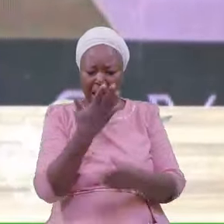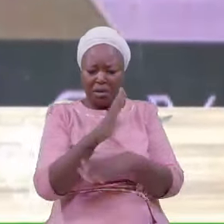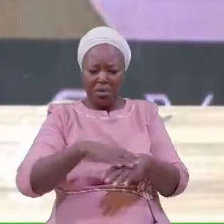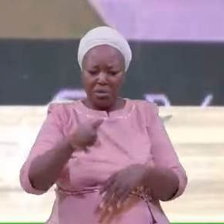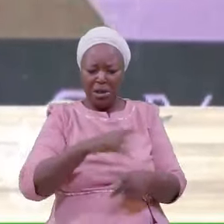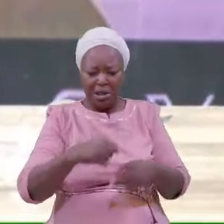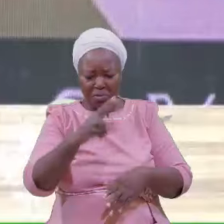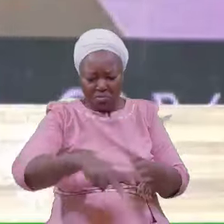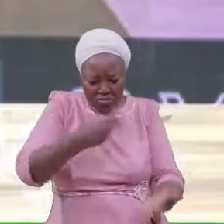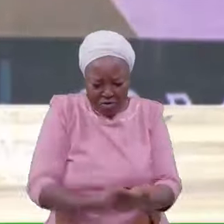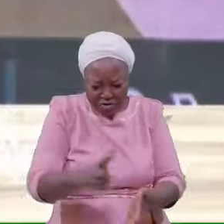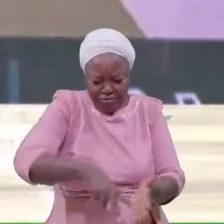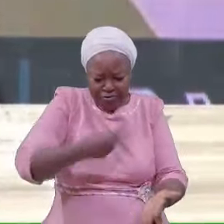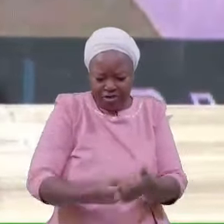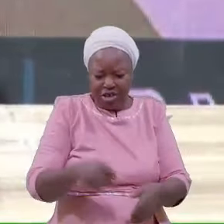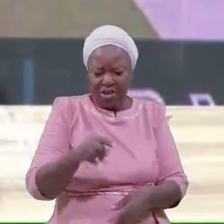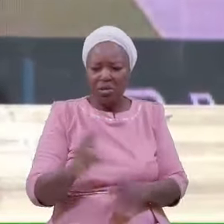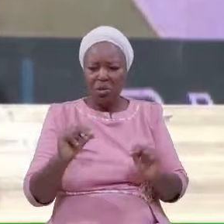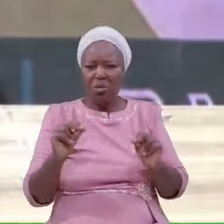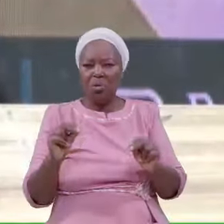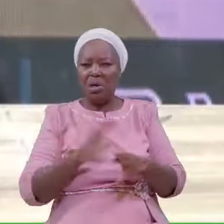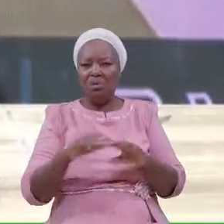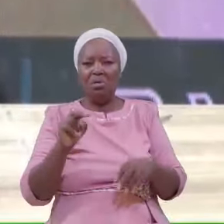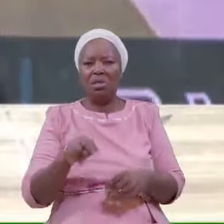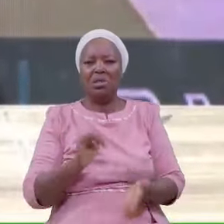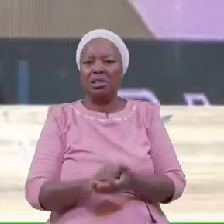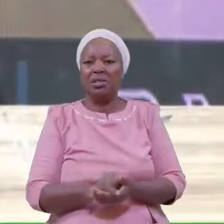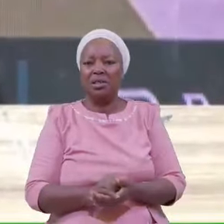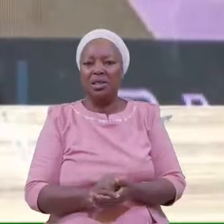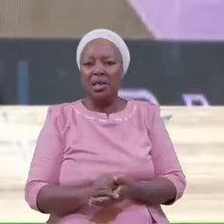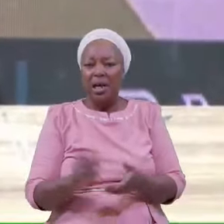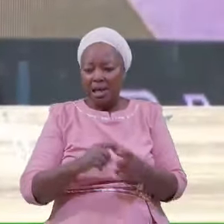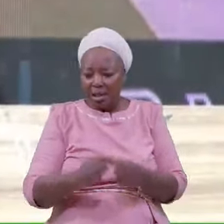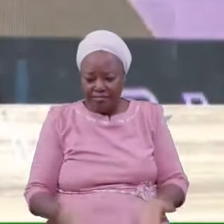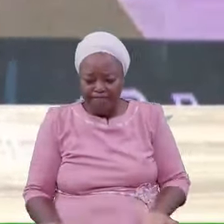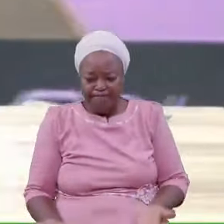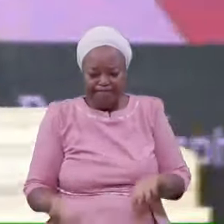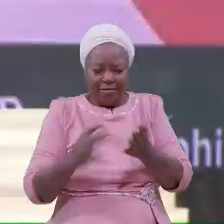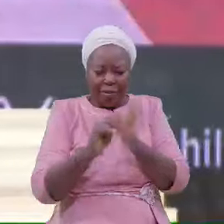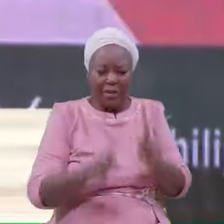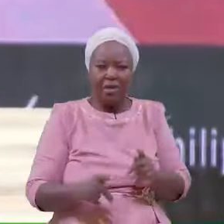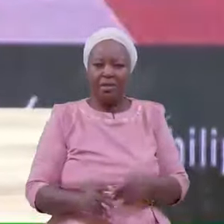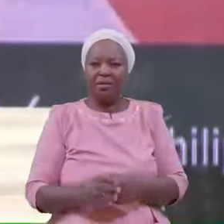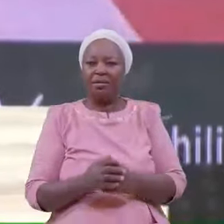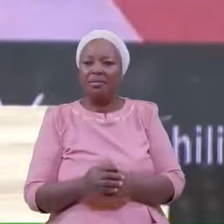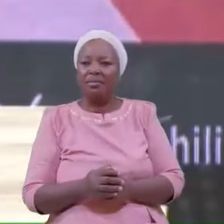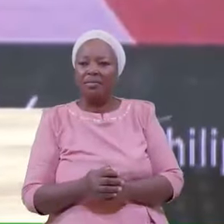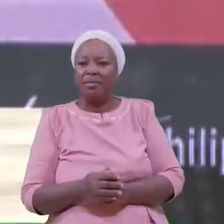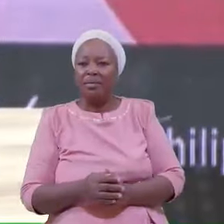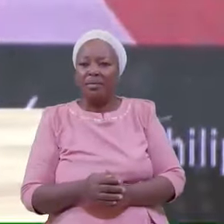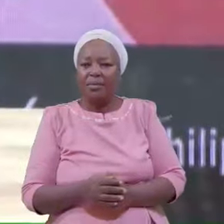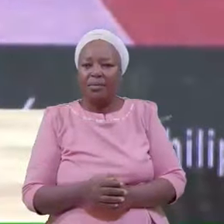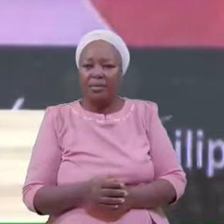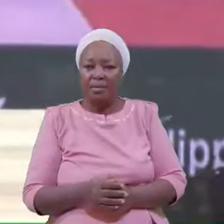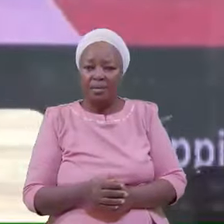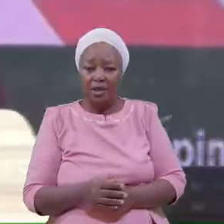hawakan isa-isa at bumagsak at gagaling ka. And they pick him up. At hawakan, itayo siya. He fell